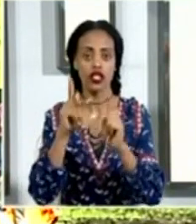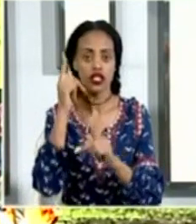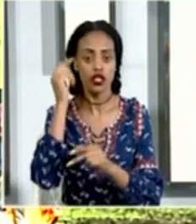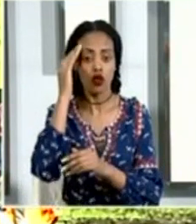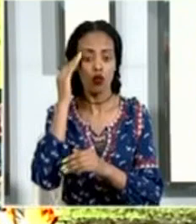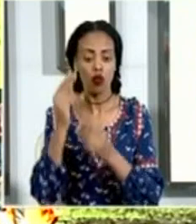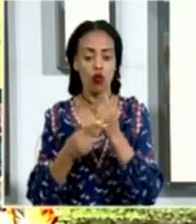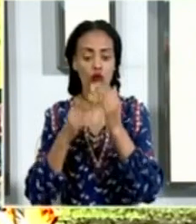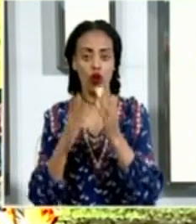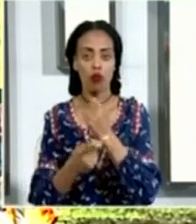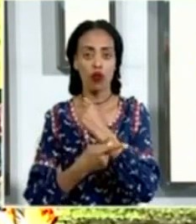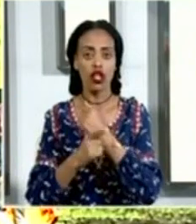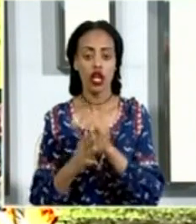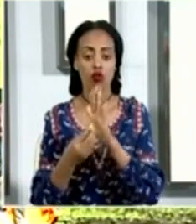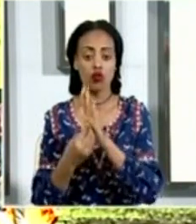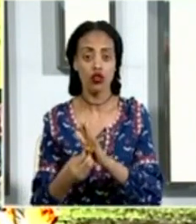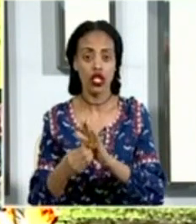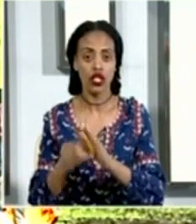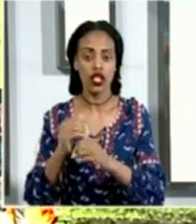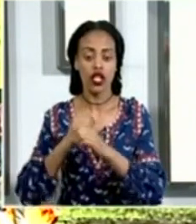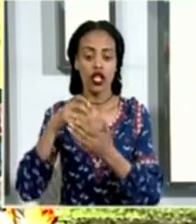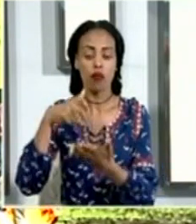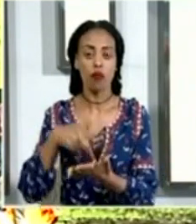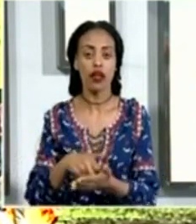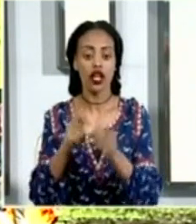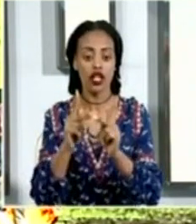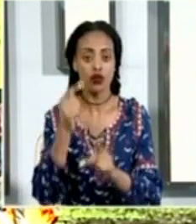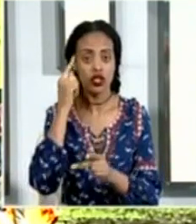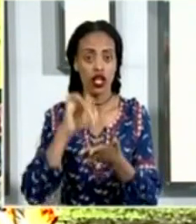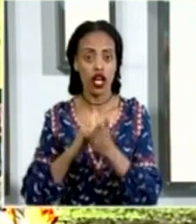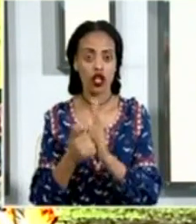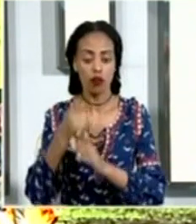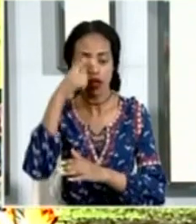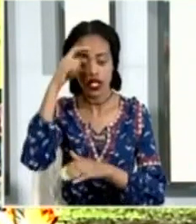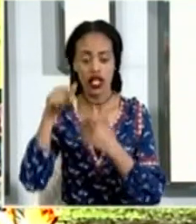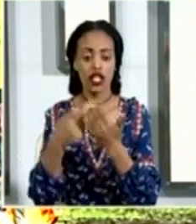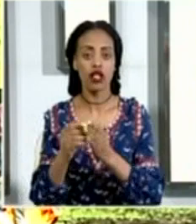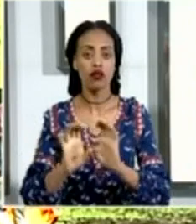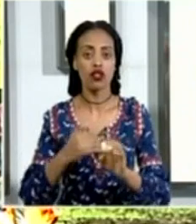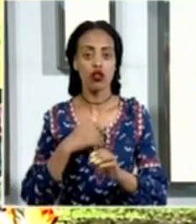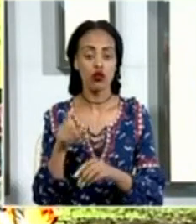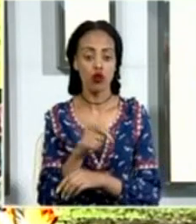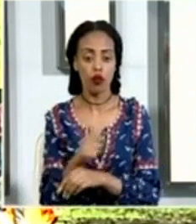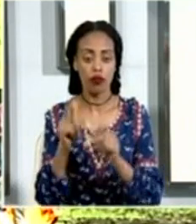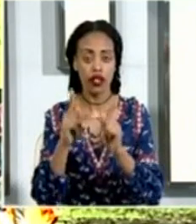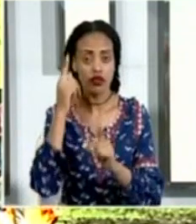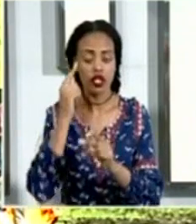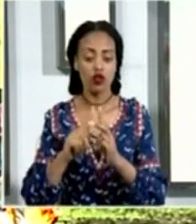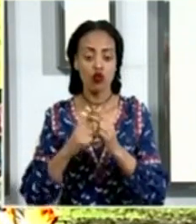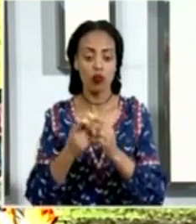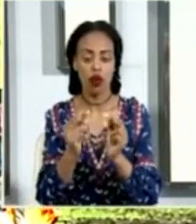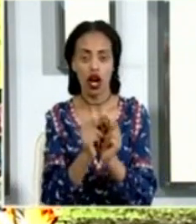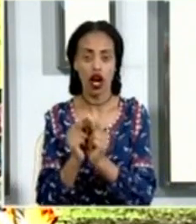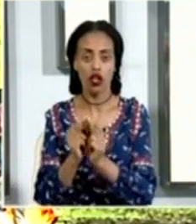ኣእምራዊ ቁጠባዊ ፖለቲካውን ፅዕንቶታት ንምንብርካኽ ህዝቢ ትግራይ ድማ ፃዕሪ ይገብር ስለ ዘሎ ይኹን እምበር ግን ህዝቢ ትግራይ ዝጀመሮ